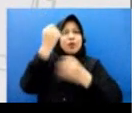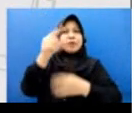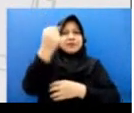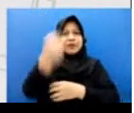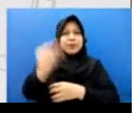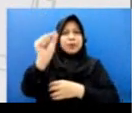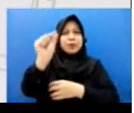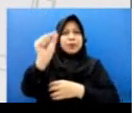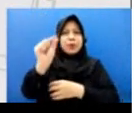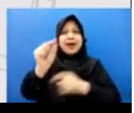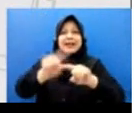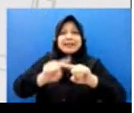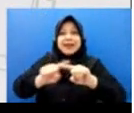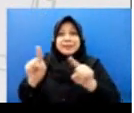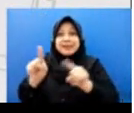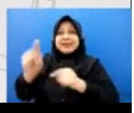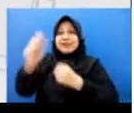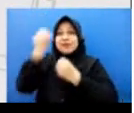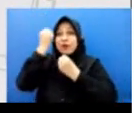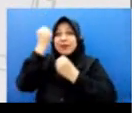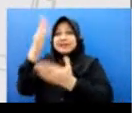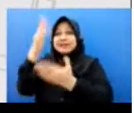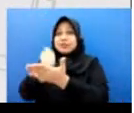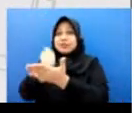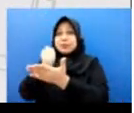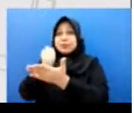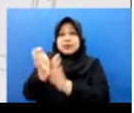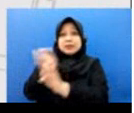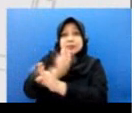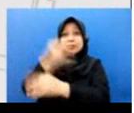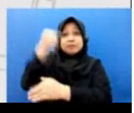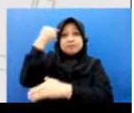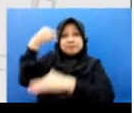yang dilandasi berpikir kritis itu kalah